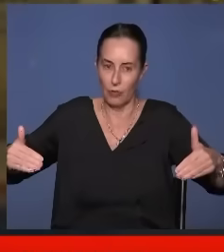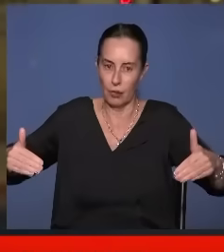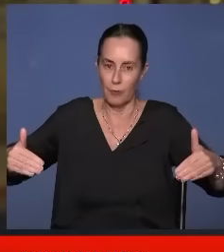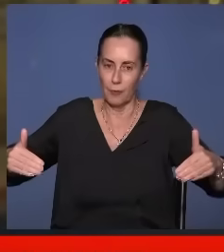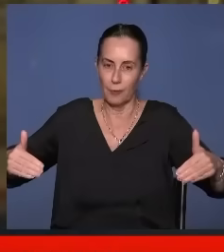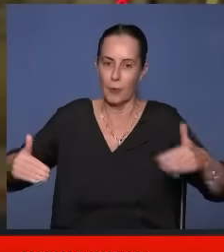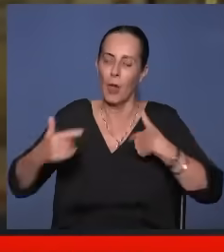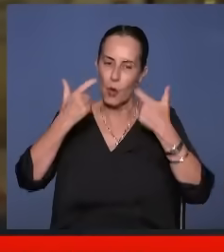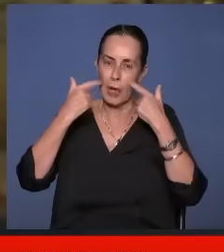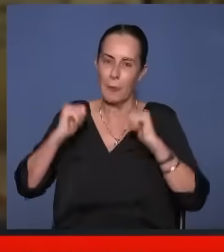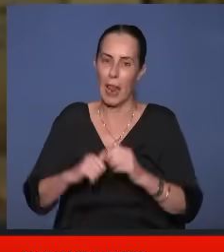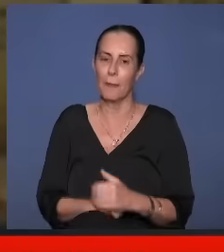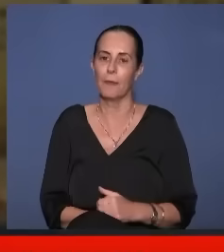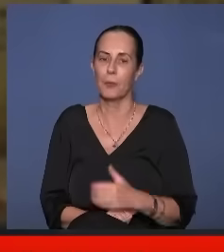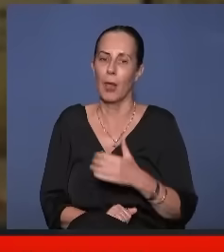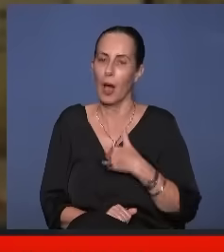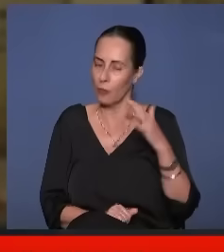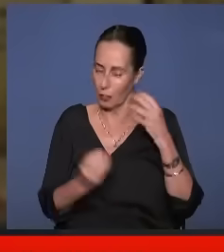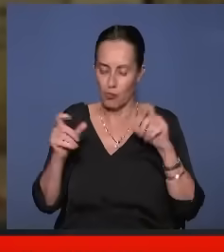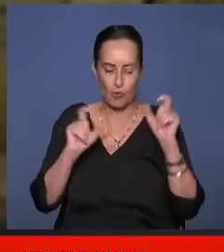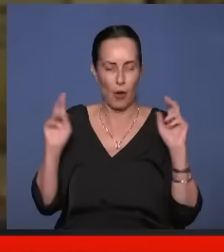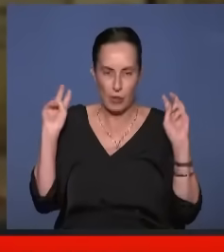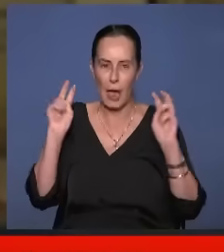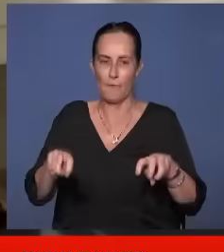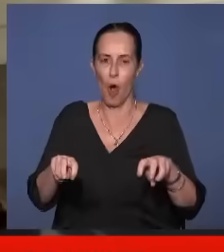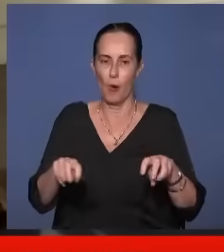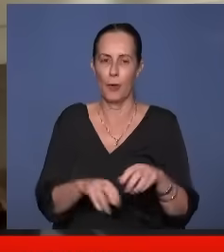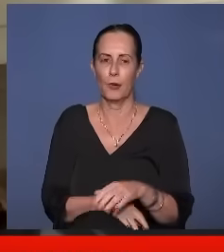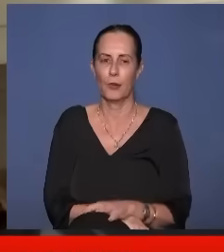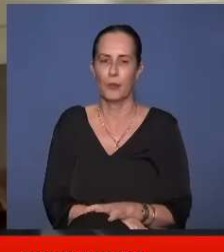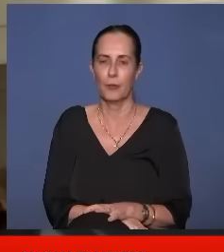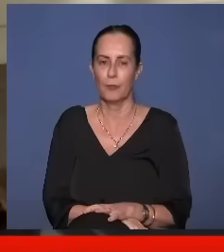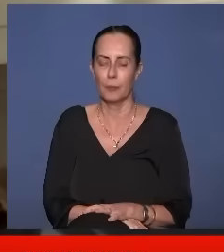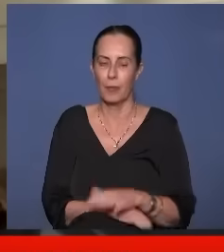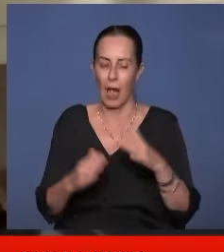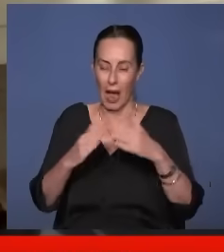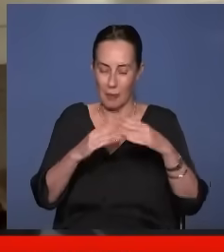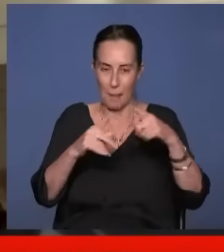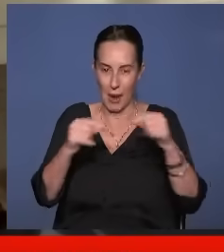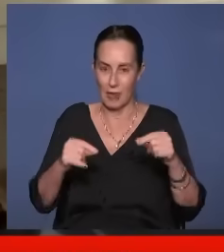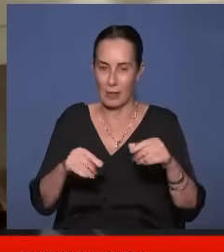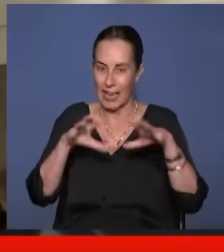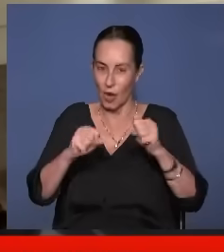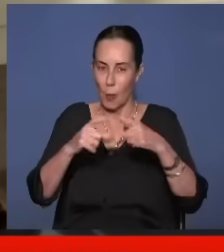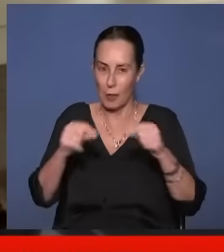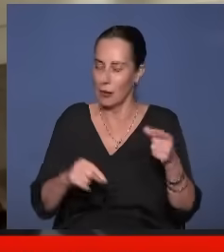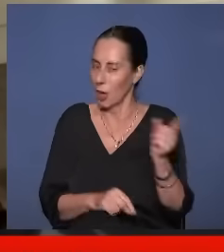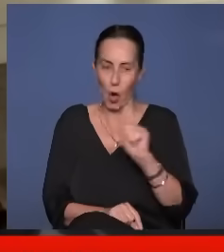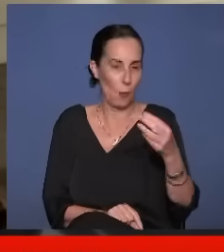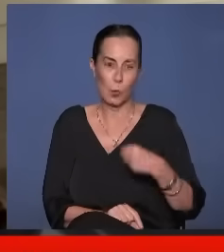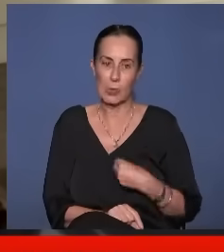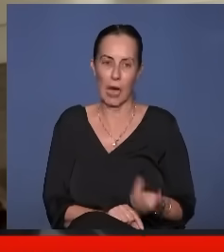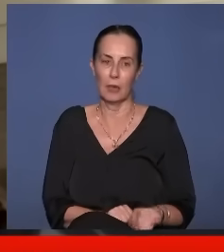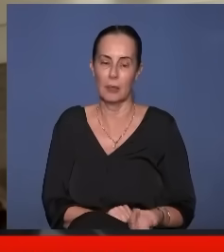אנחנו נגן עליהם. אנחנו ועוד הרבה מאוד אנשים שיבואו איתנו. ההתיישבות בעזה, ההתנחלות בעזה, היא הייתה